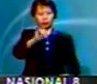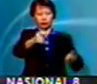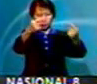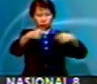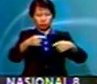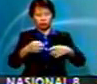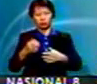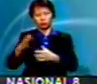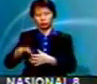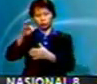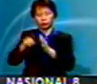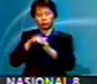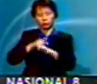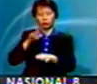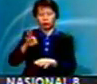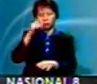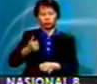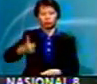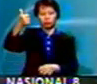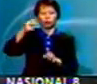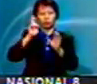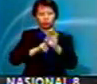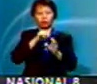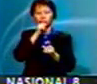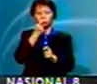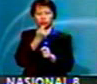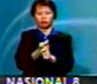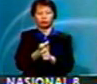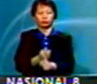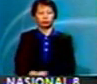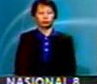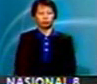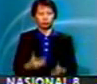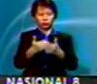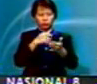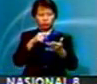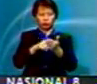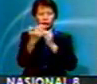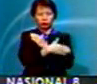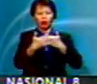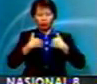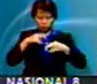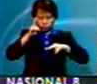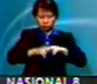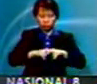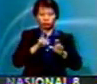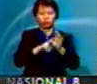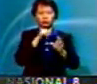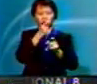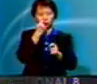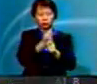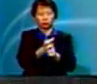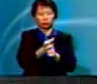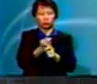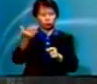dan mengundi semasa pemilihan untuk memenangi kerusi tidak tetap tersebut. Sebelum ini, negara pernah menduduki kerusi tidak tetap Majlis